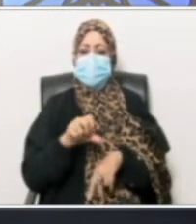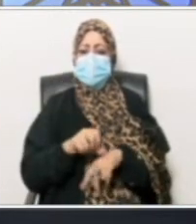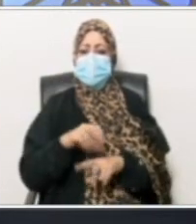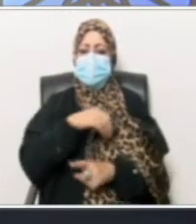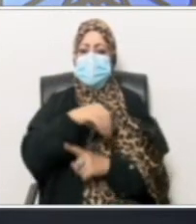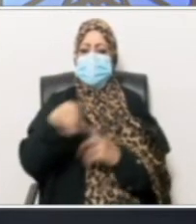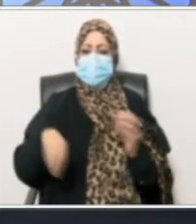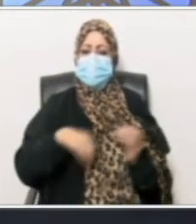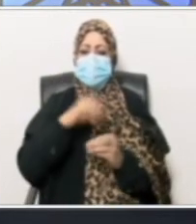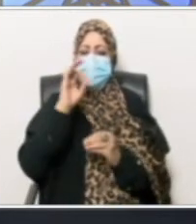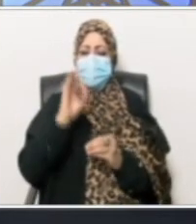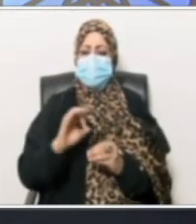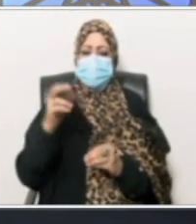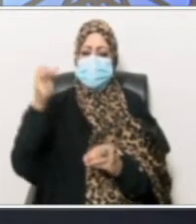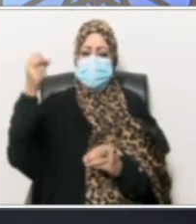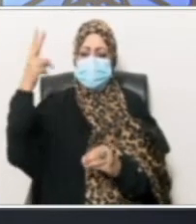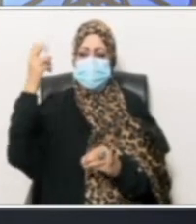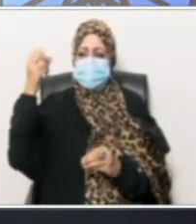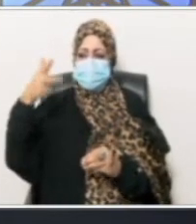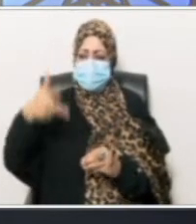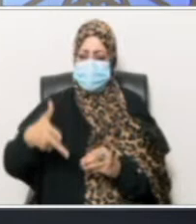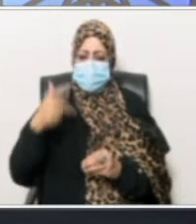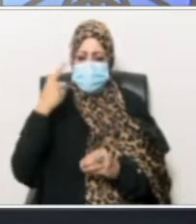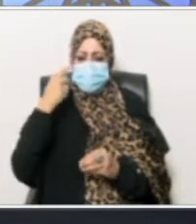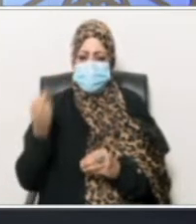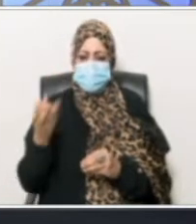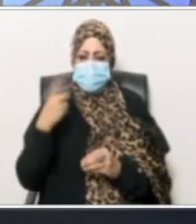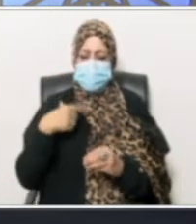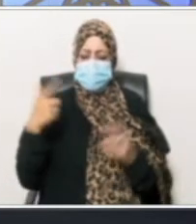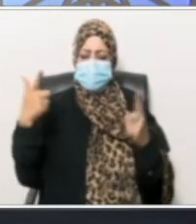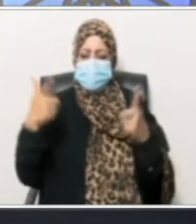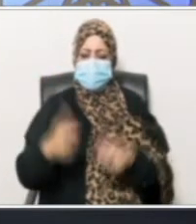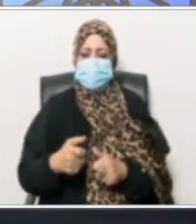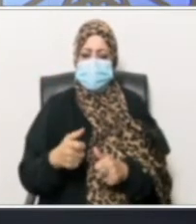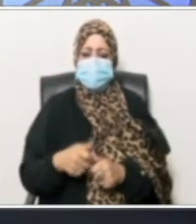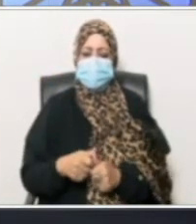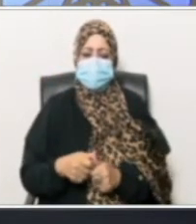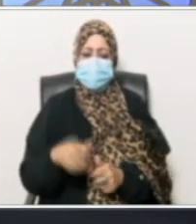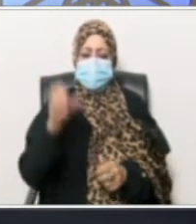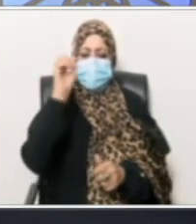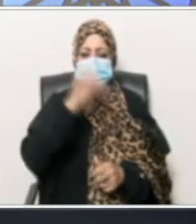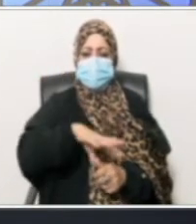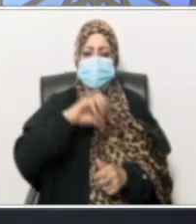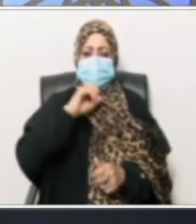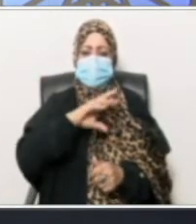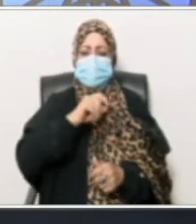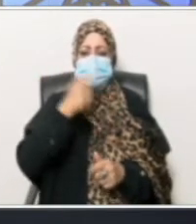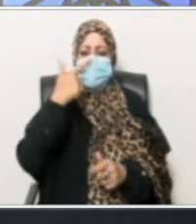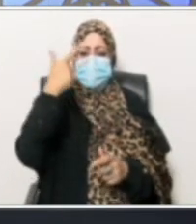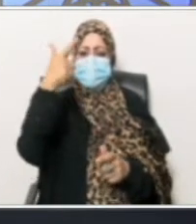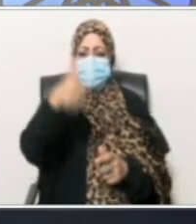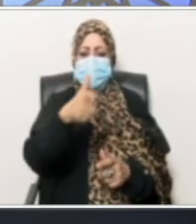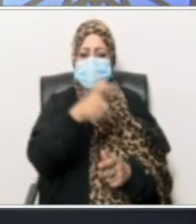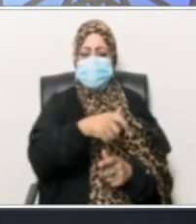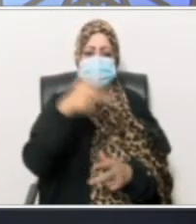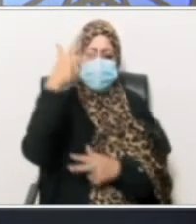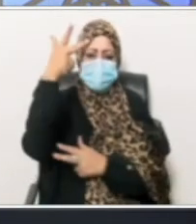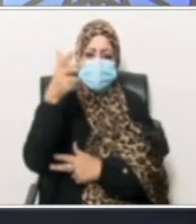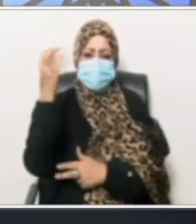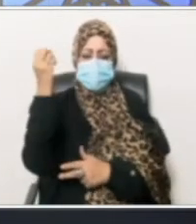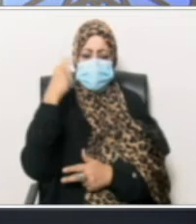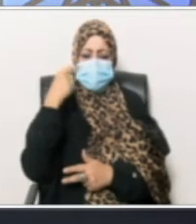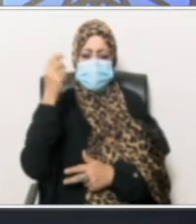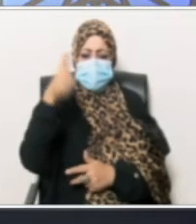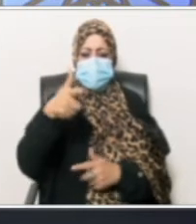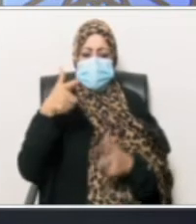ونرمى في مكبات القمامة. أعلم ذلك يا شيخ. نقتل في المنطقة الشرقية ونلقى في مكبات القمامة تنهشنا الكلاب.